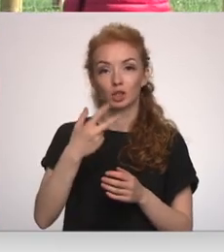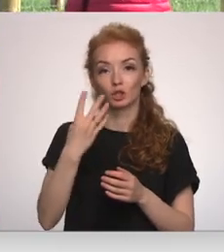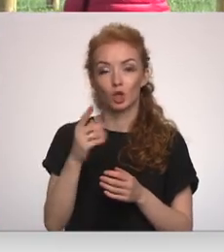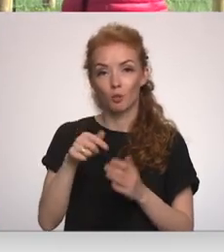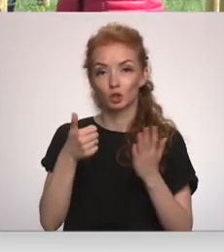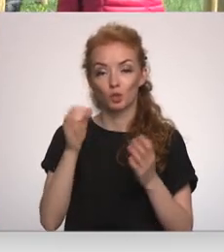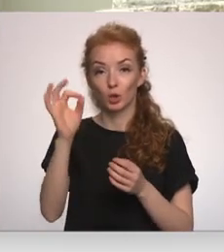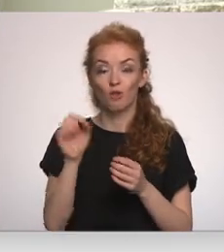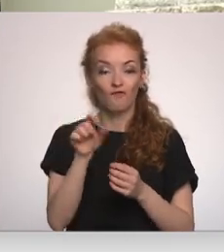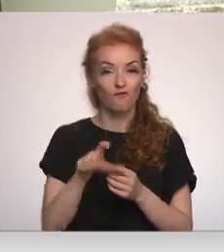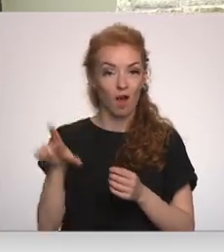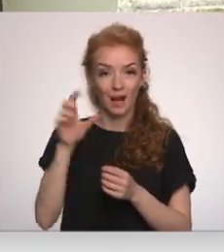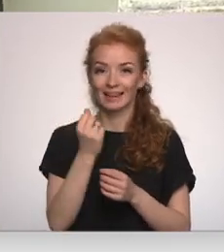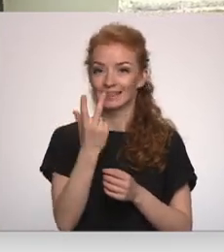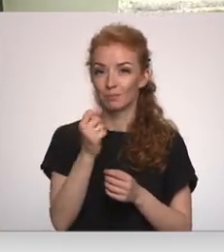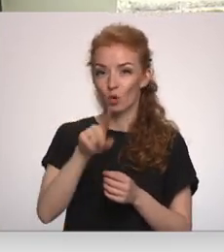34,6% vairāk,